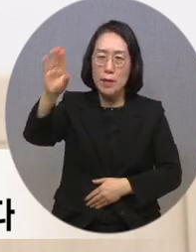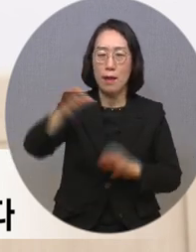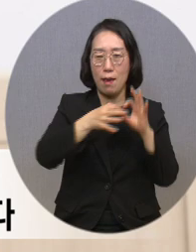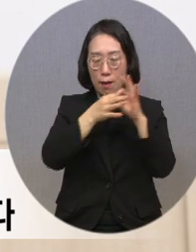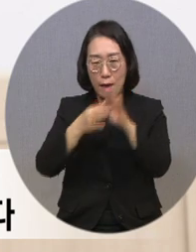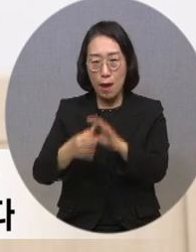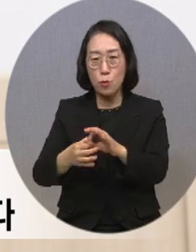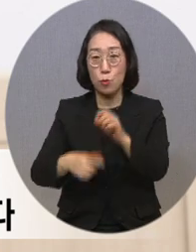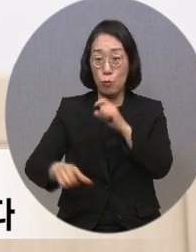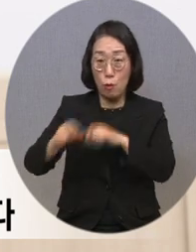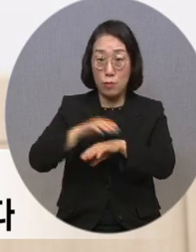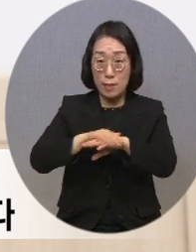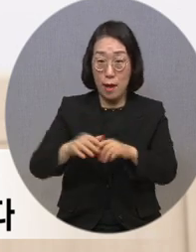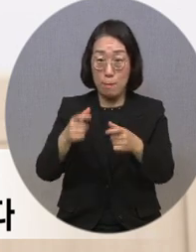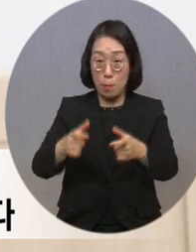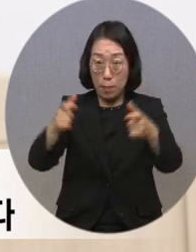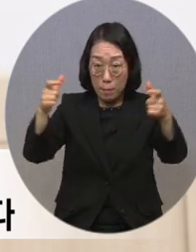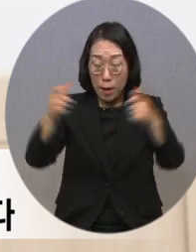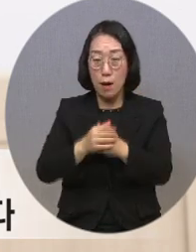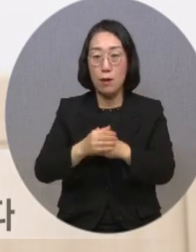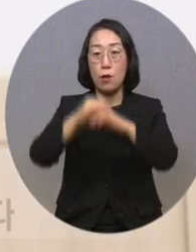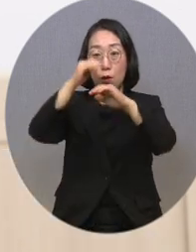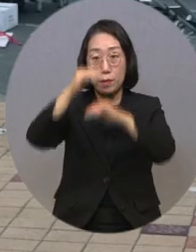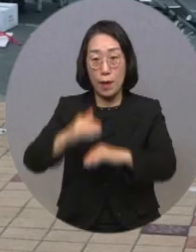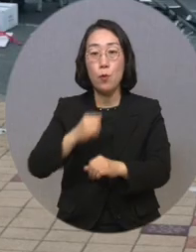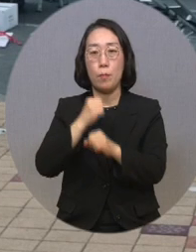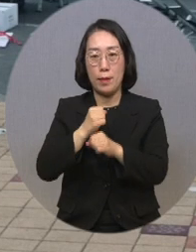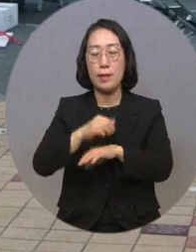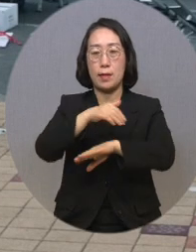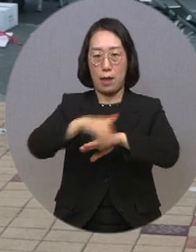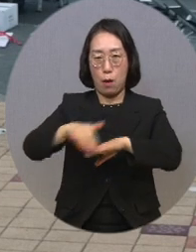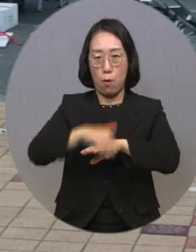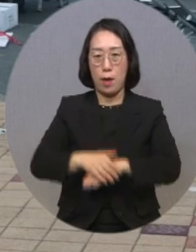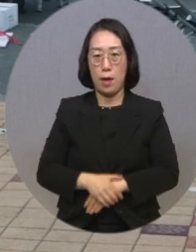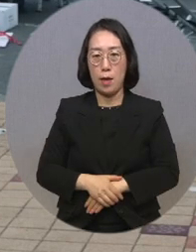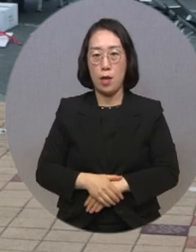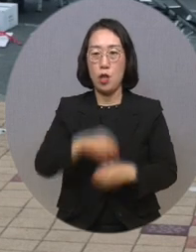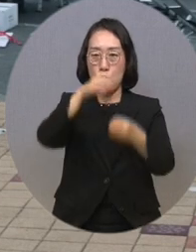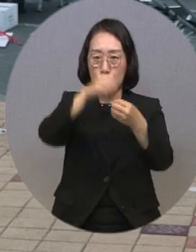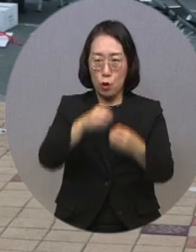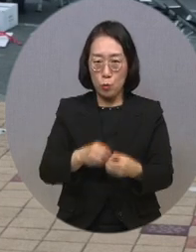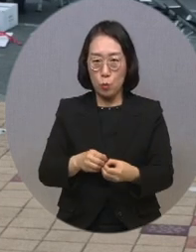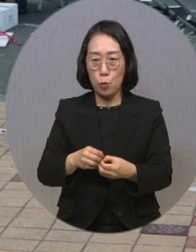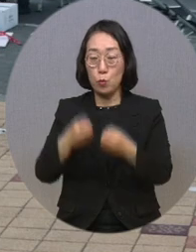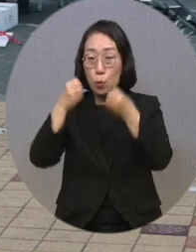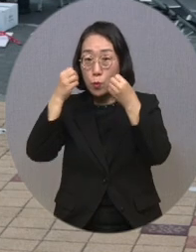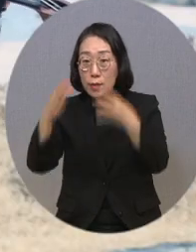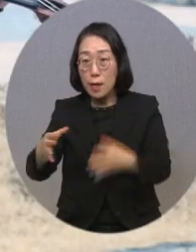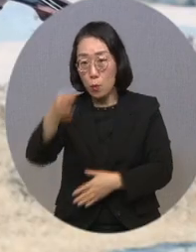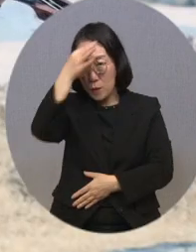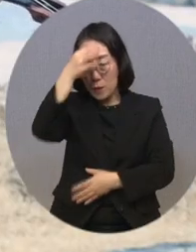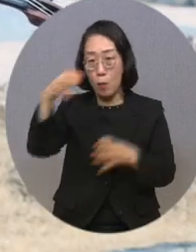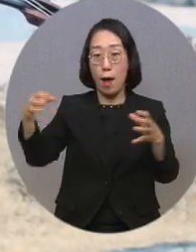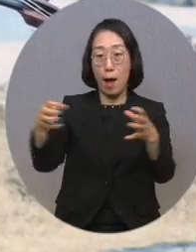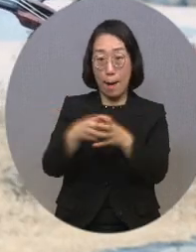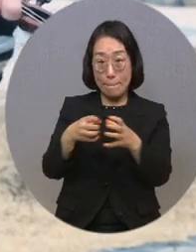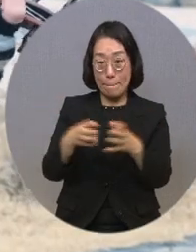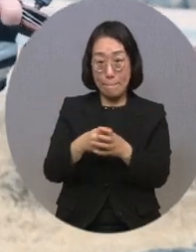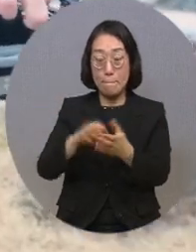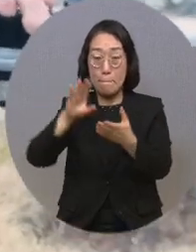있는 그런 가치 있는 문화를 콘텐츠를 만들어 갈 계획입니다. 전통과 현대, 미래지향적 요소들이